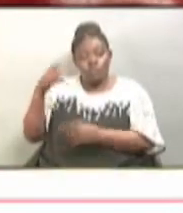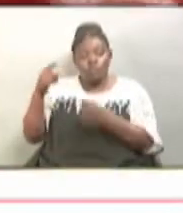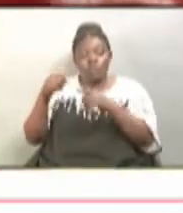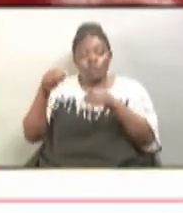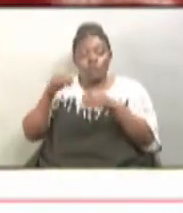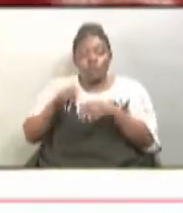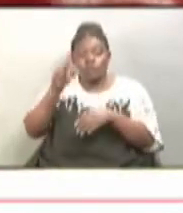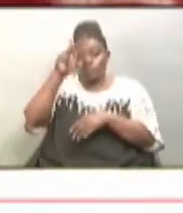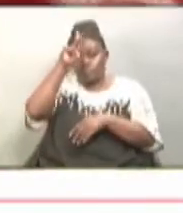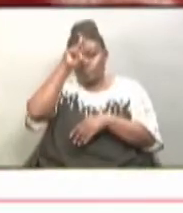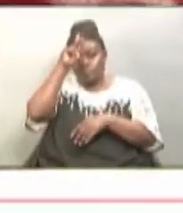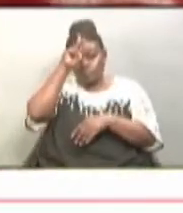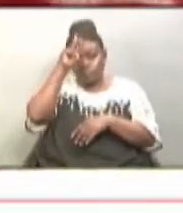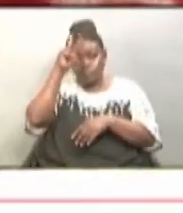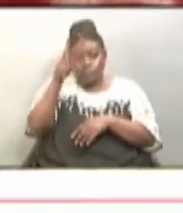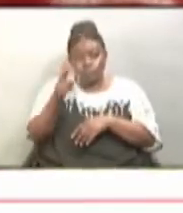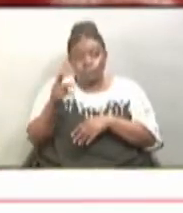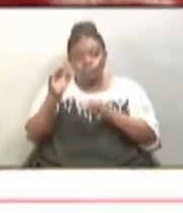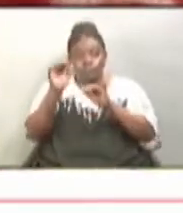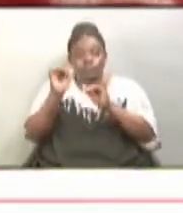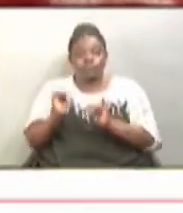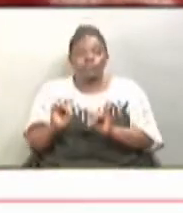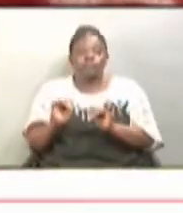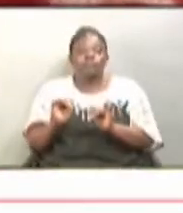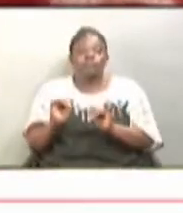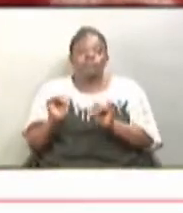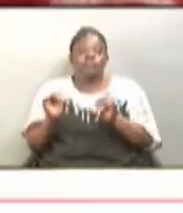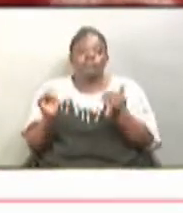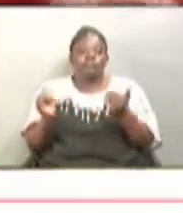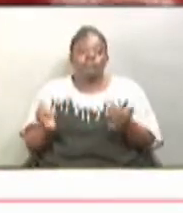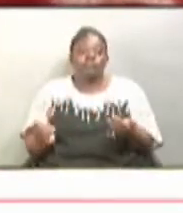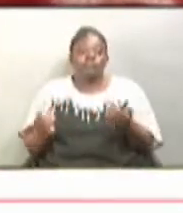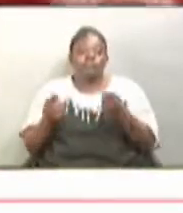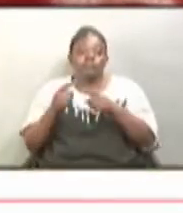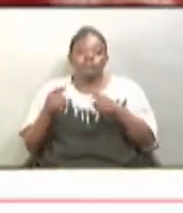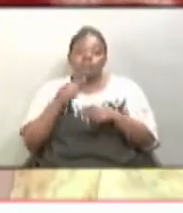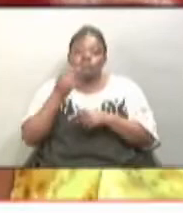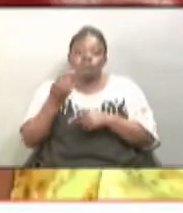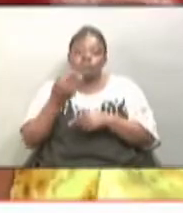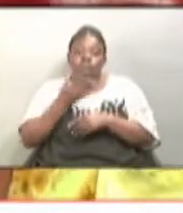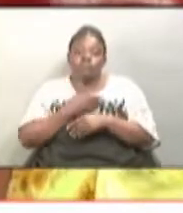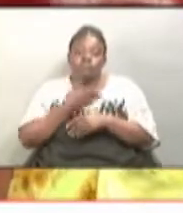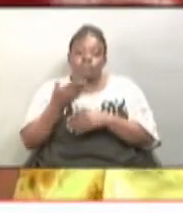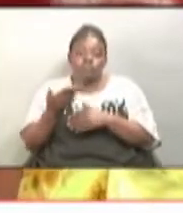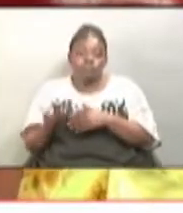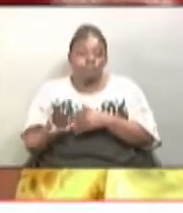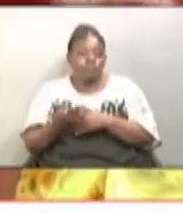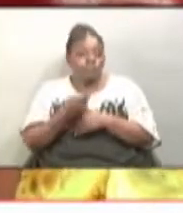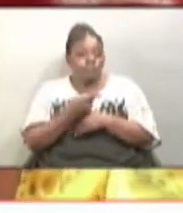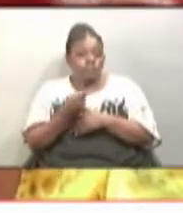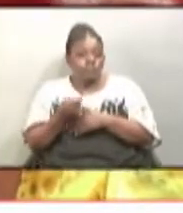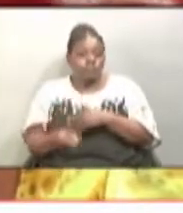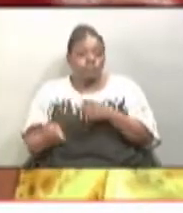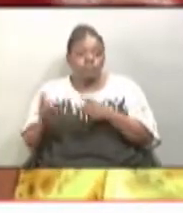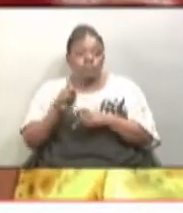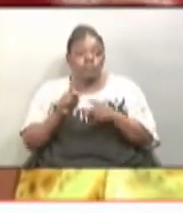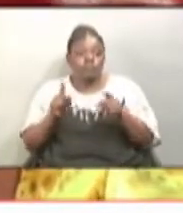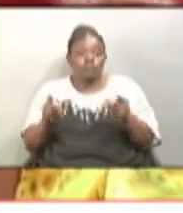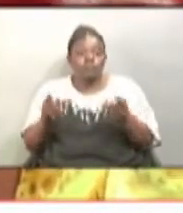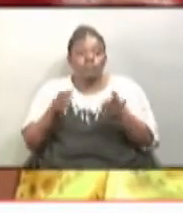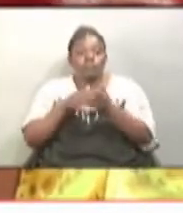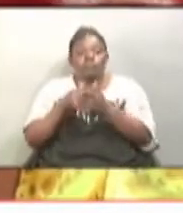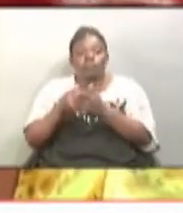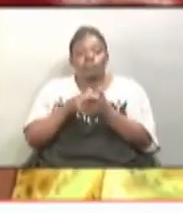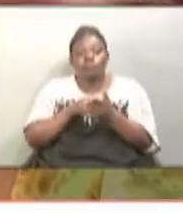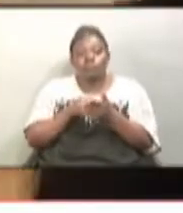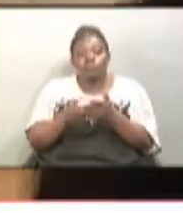omukyalo twasigala tuli ku ki masiga naye abo abatalina bibanyi be bantu abagayaavu ate